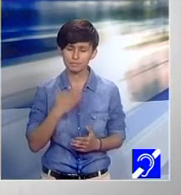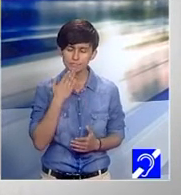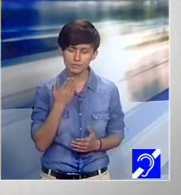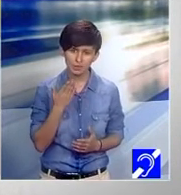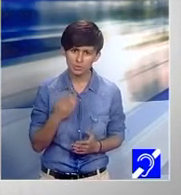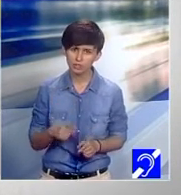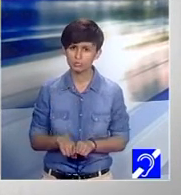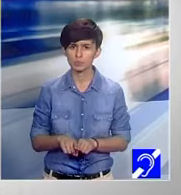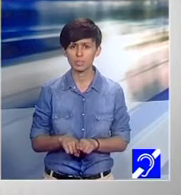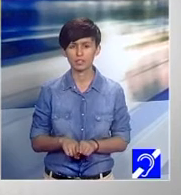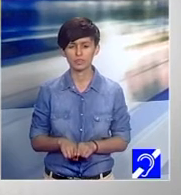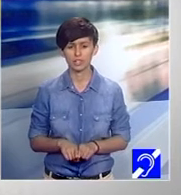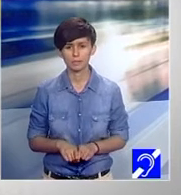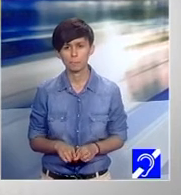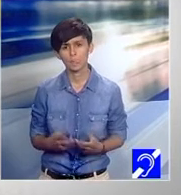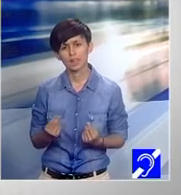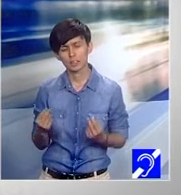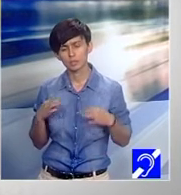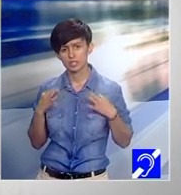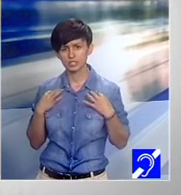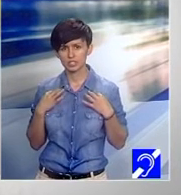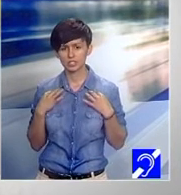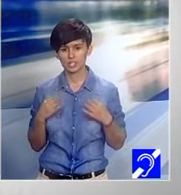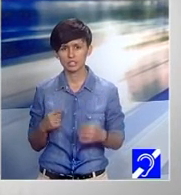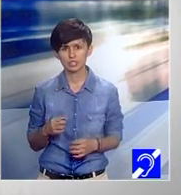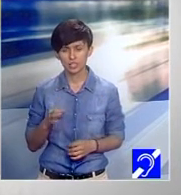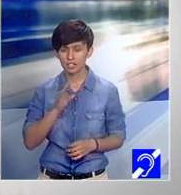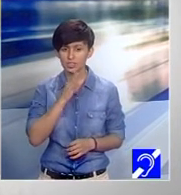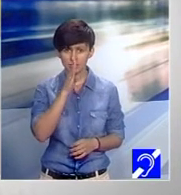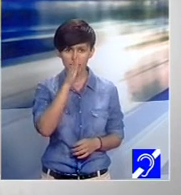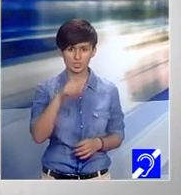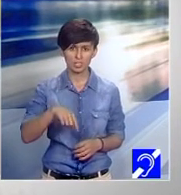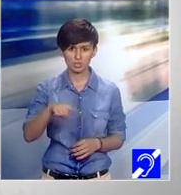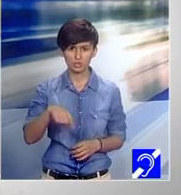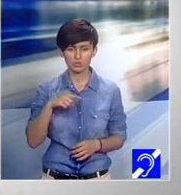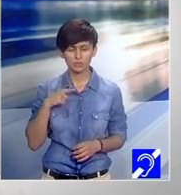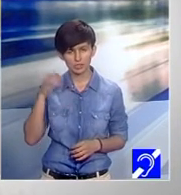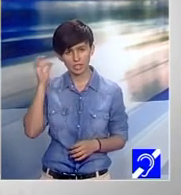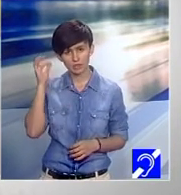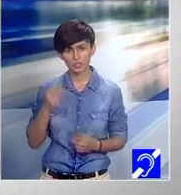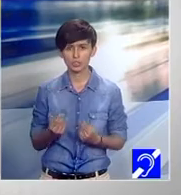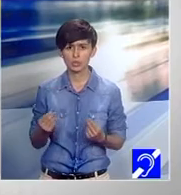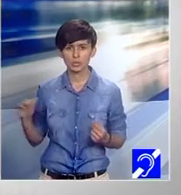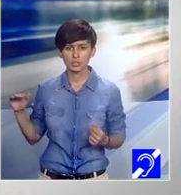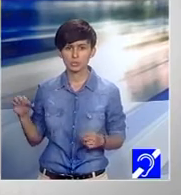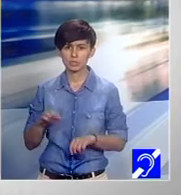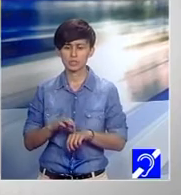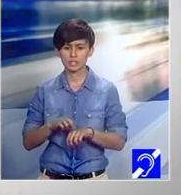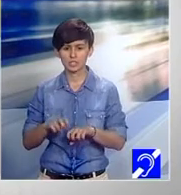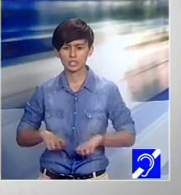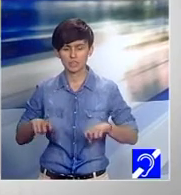ca strigătul nostru să fie auzit și ca cât mai mulți copii să fie diagnosticați la naștere și să se